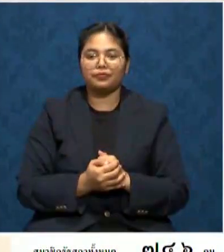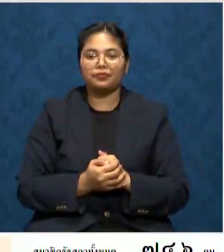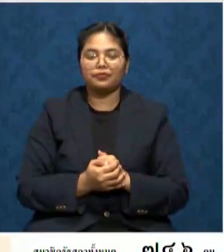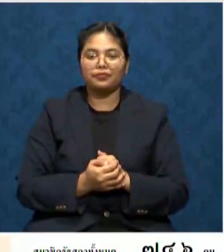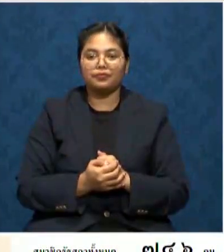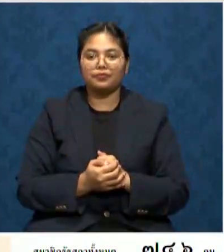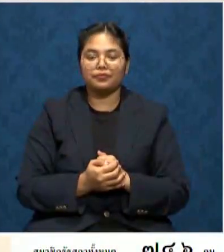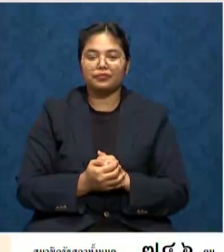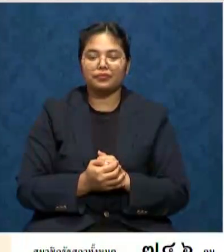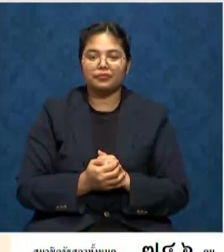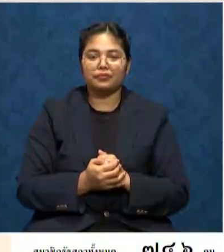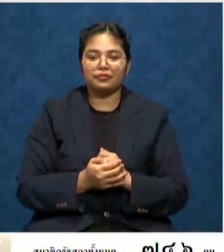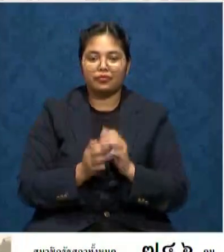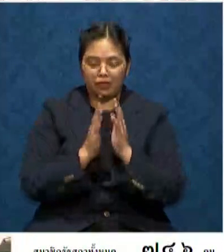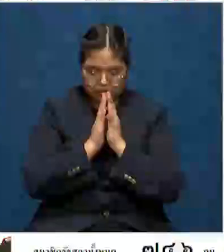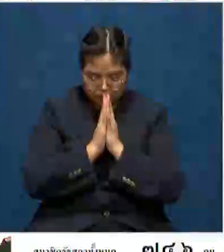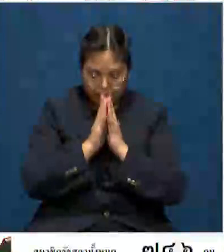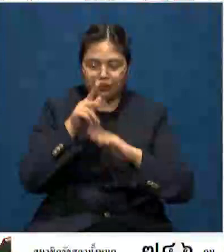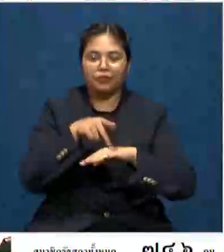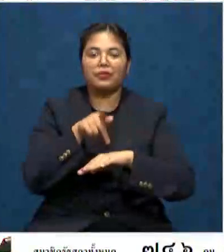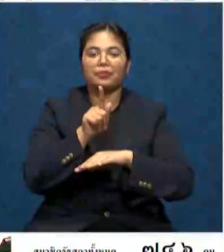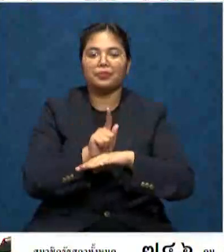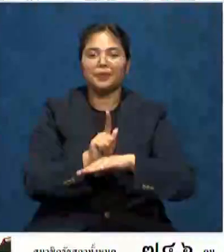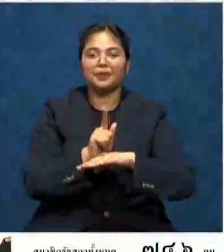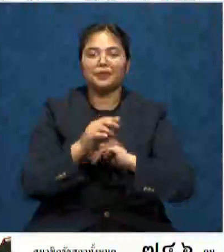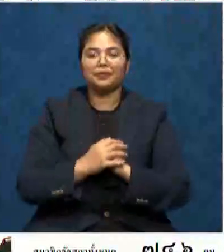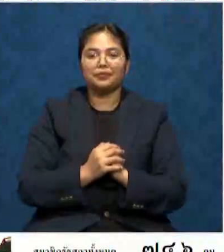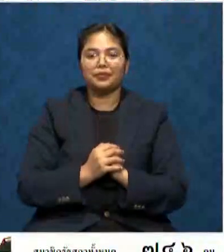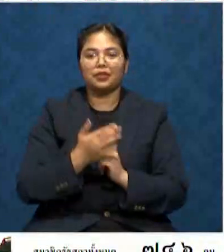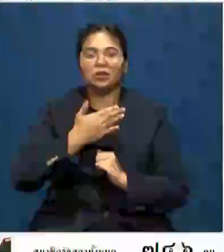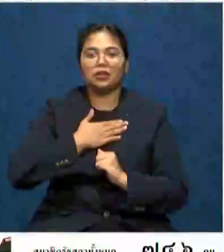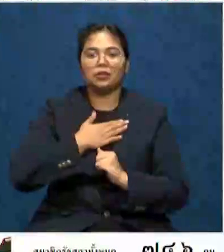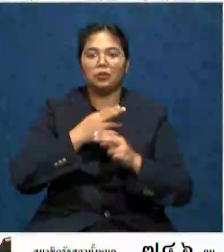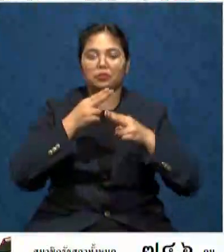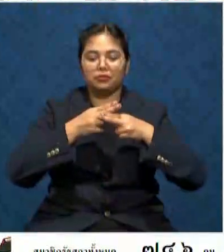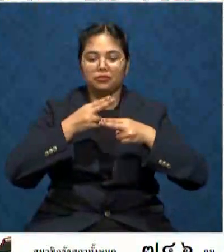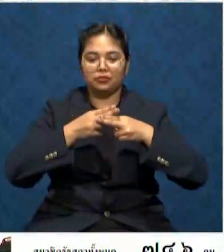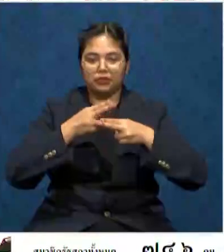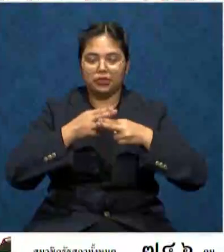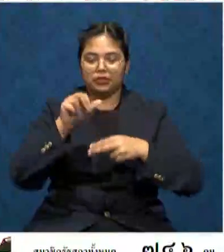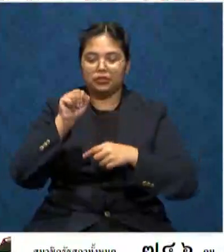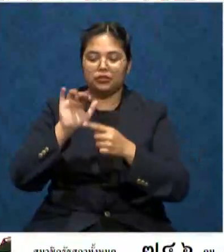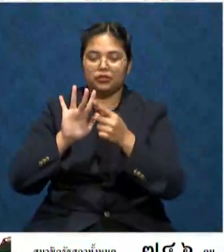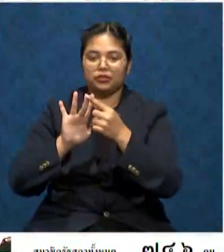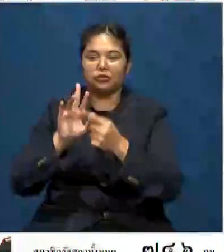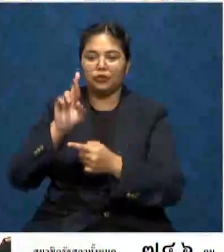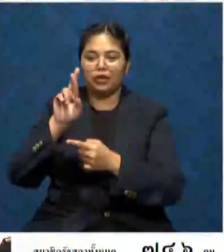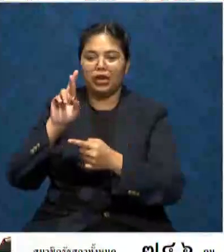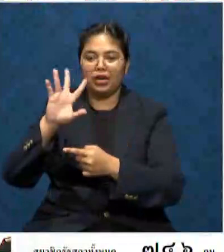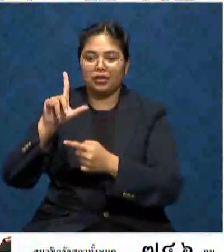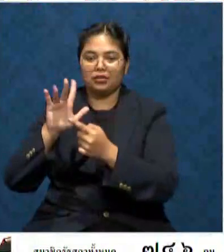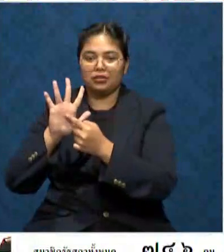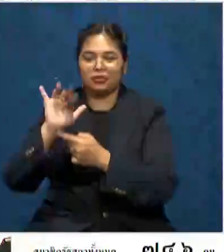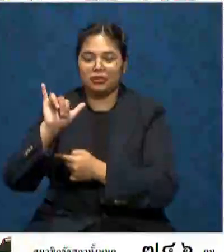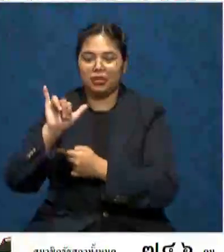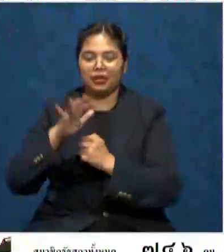กราบเรีนท่านประทานรฐสภาฐที่กรบกัผมในสุดชาย เรียง อลชัย สมาชิ